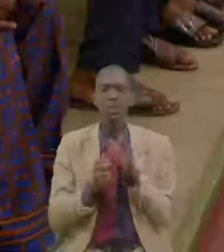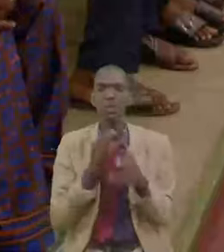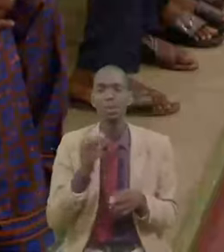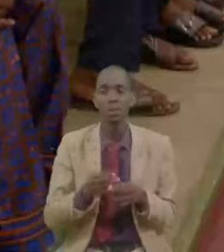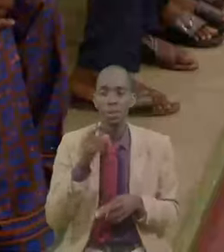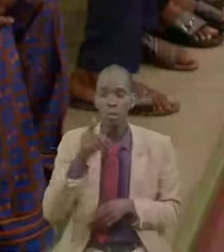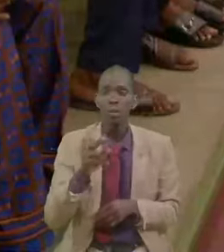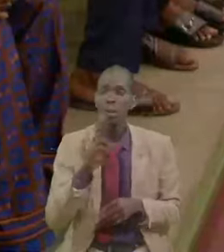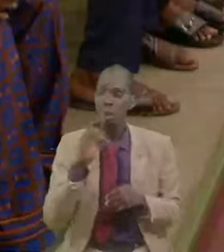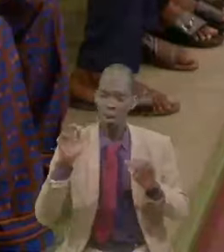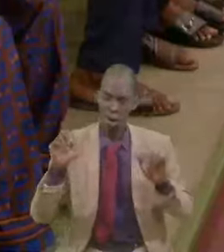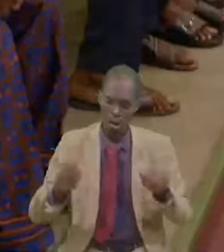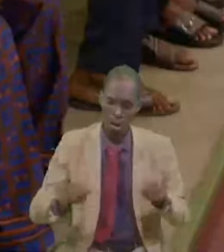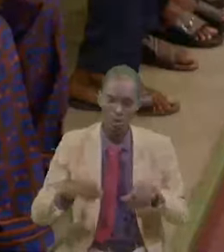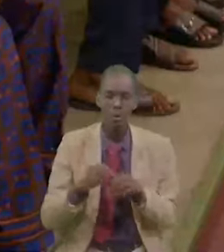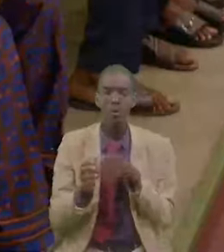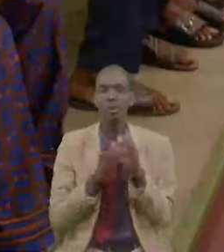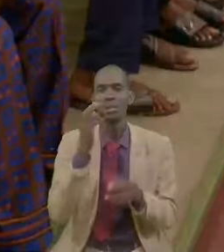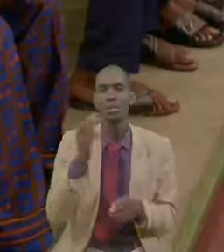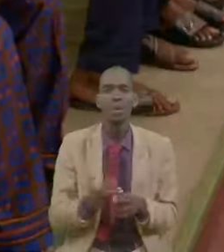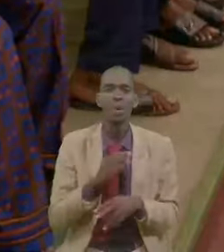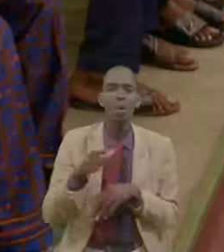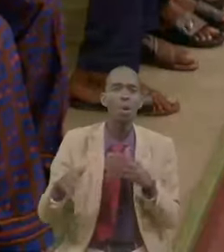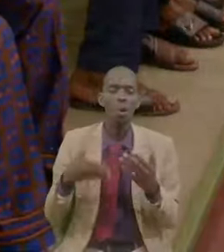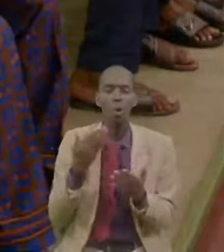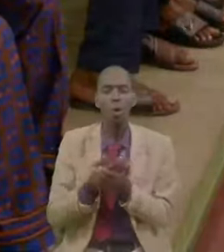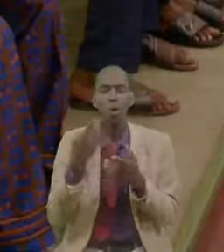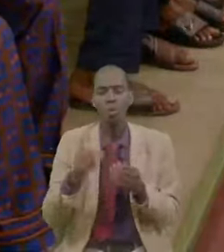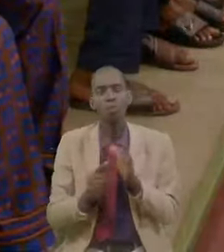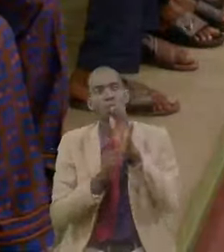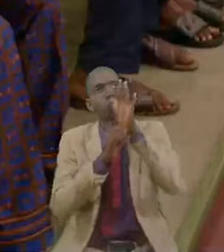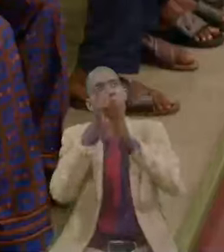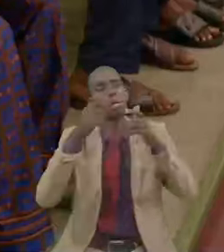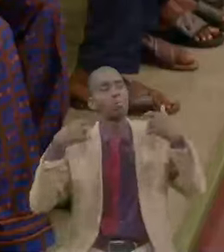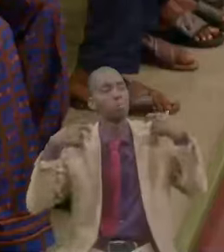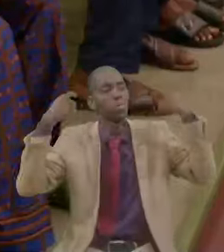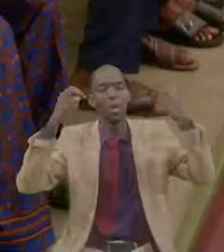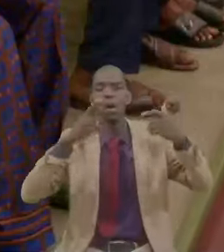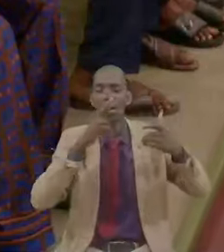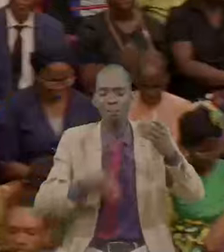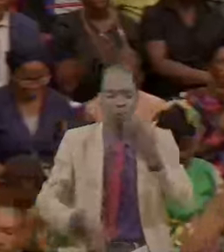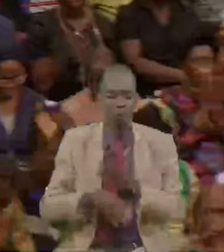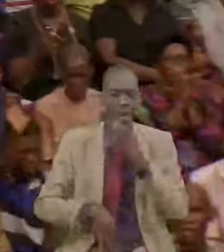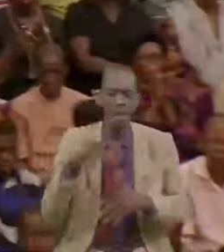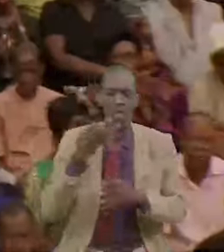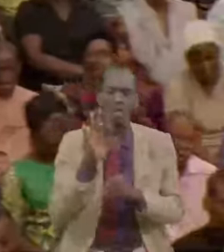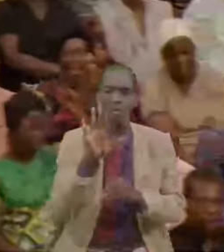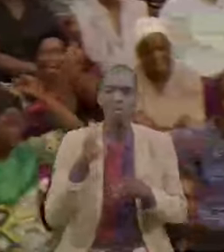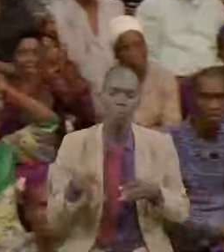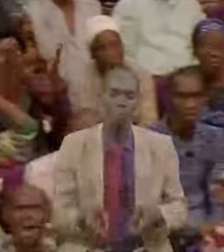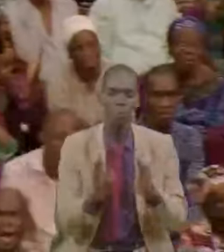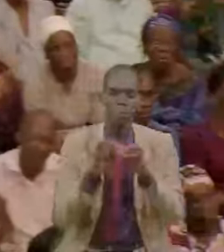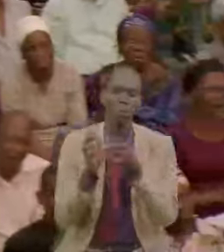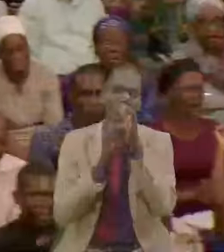êtes capable. Tous les géants sont balayés de votre chemin au nom de